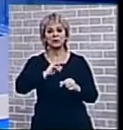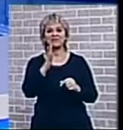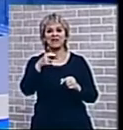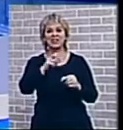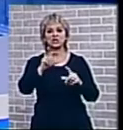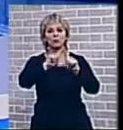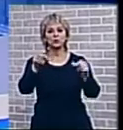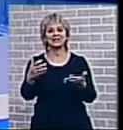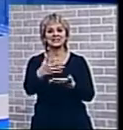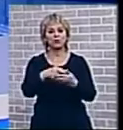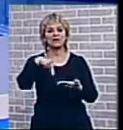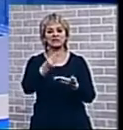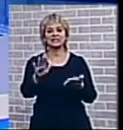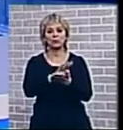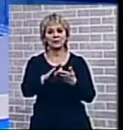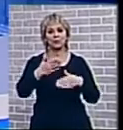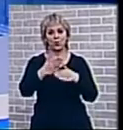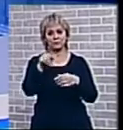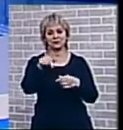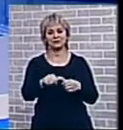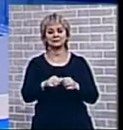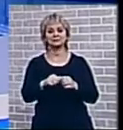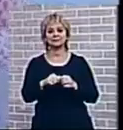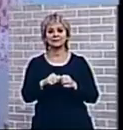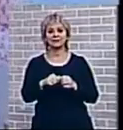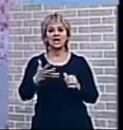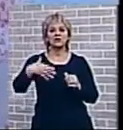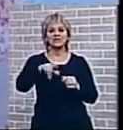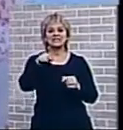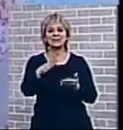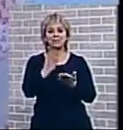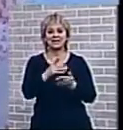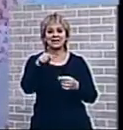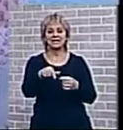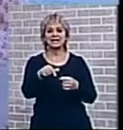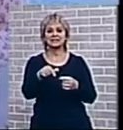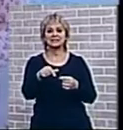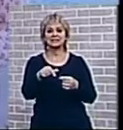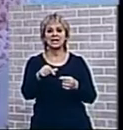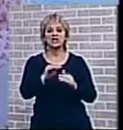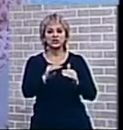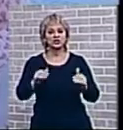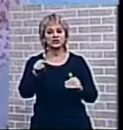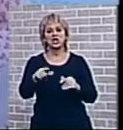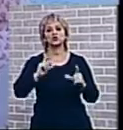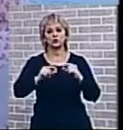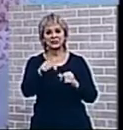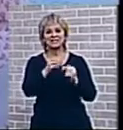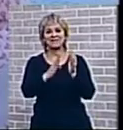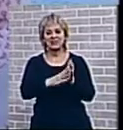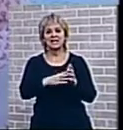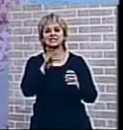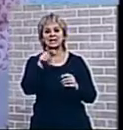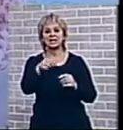волонтерами в пунктах сбора и выдачи гуманитарной помощи. Семьи из троих детей. Там студентка 19